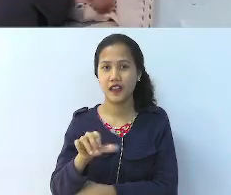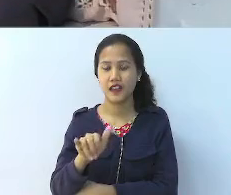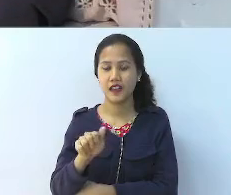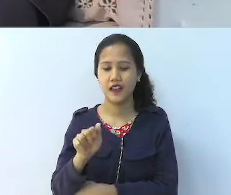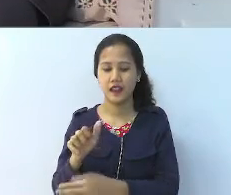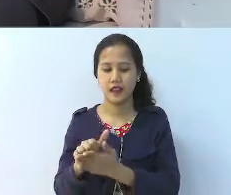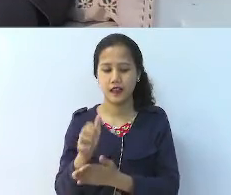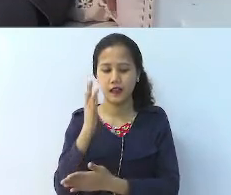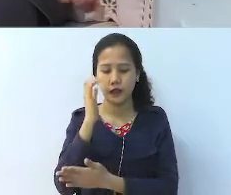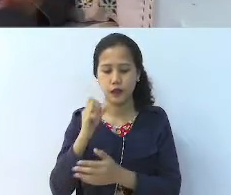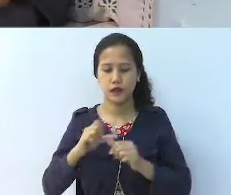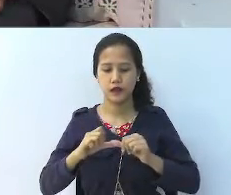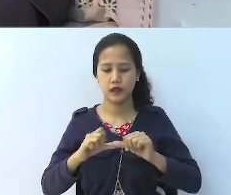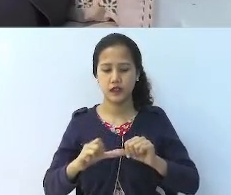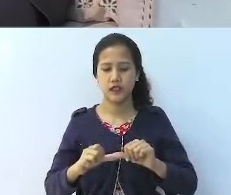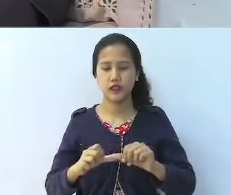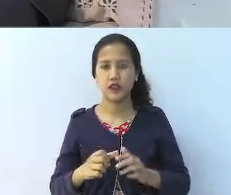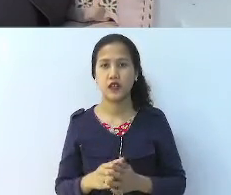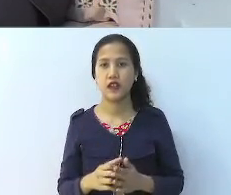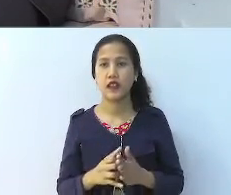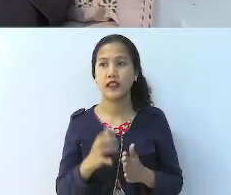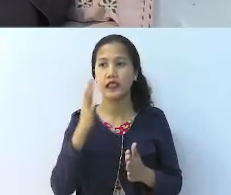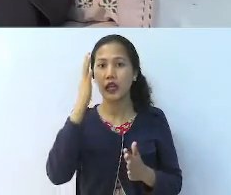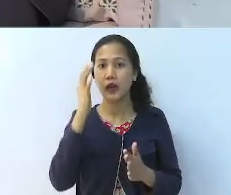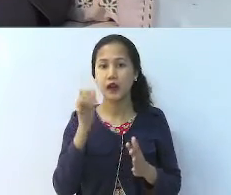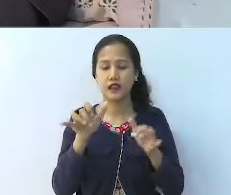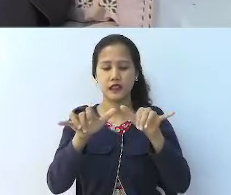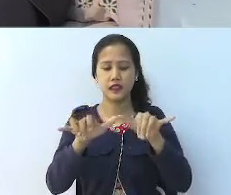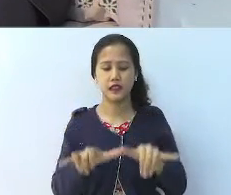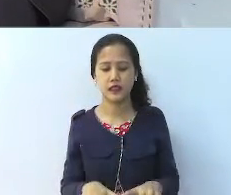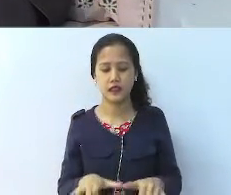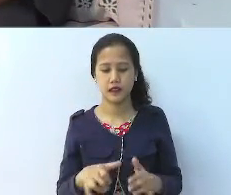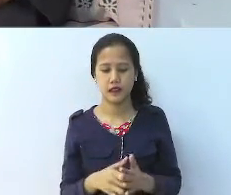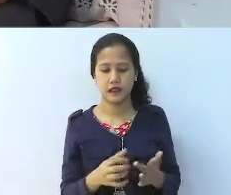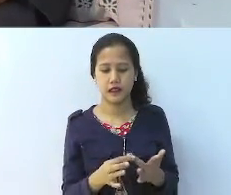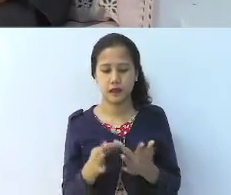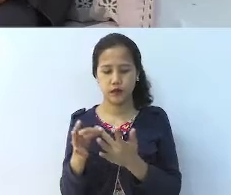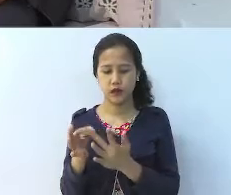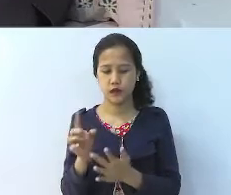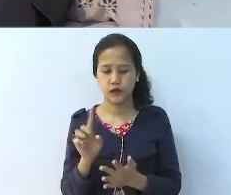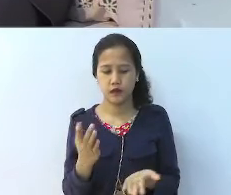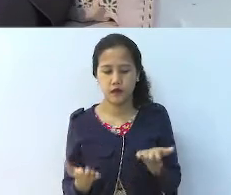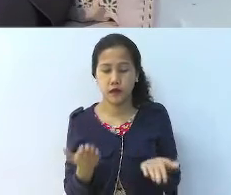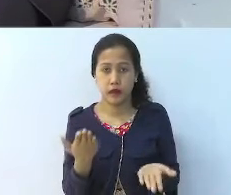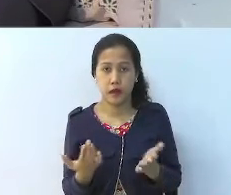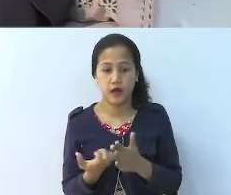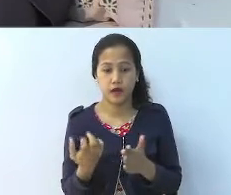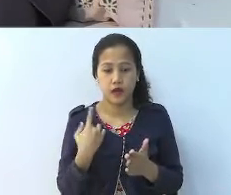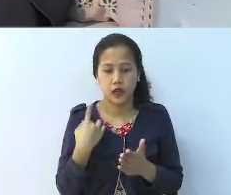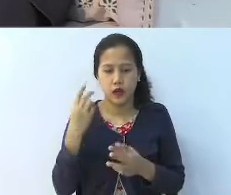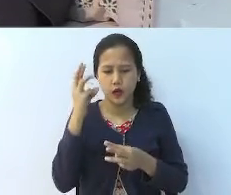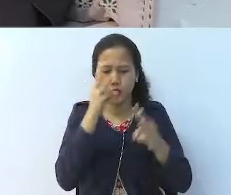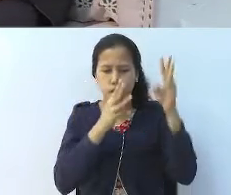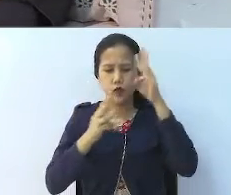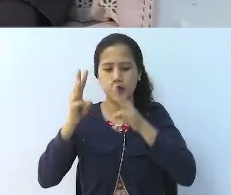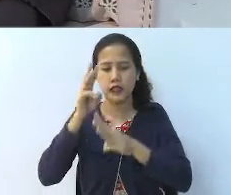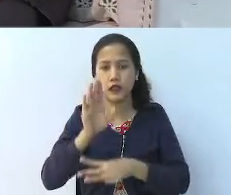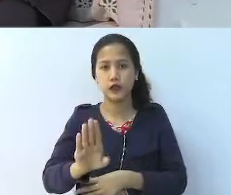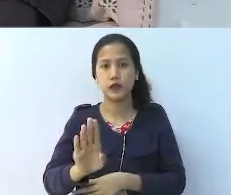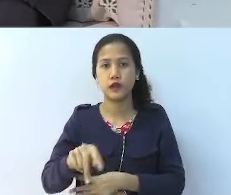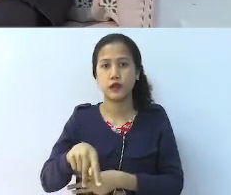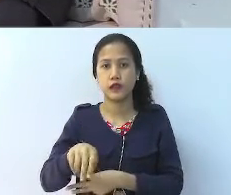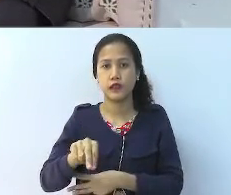discussion patungkol po dun sa pneumonia. Ayan, no? Kasi naudlot yung discussion natin or naputol yung